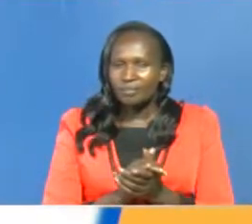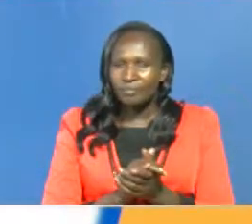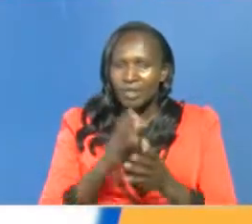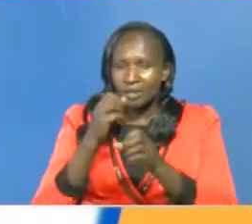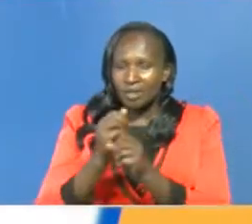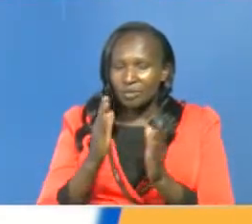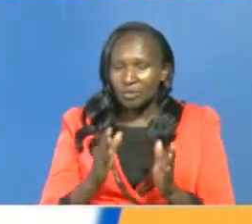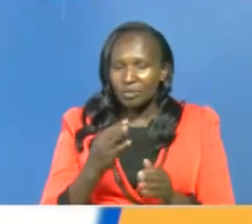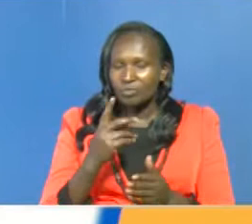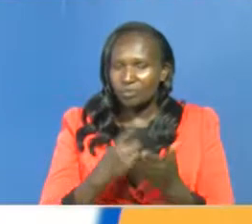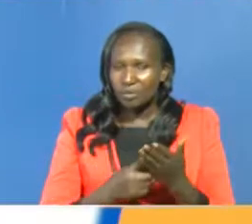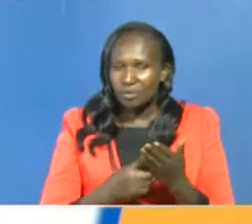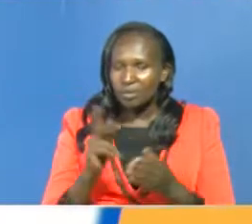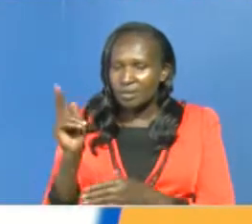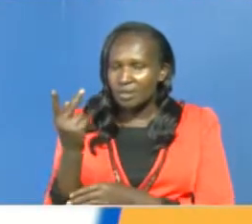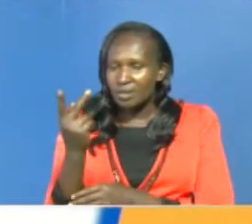of the Republic of Kenya.